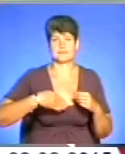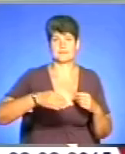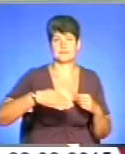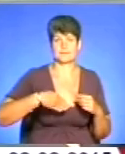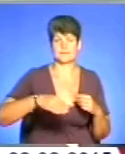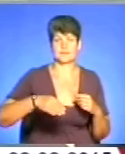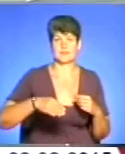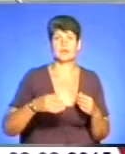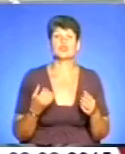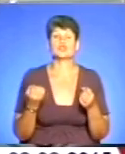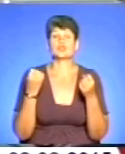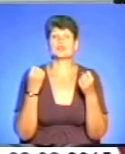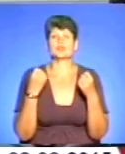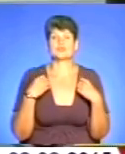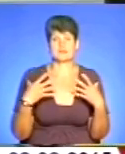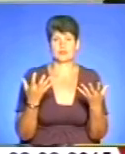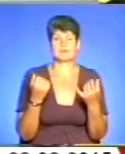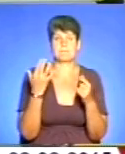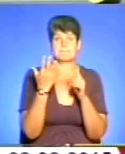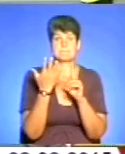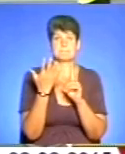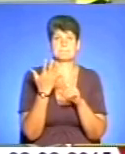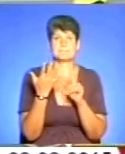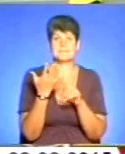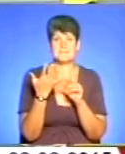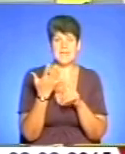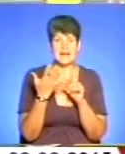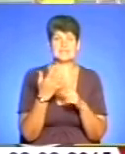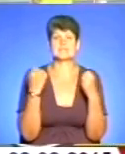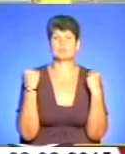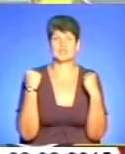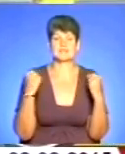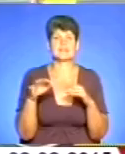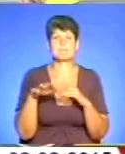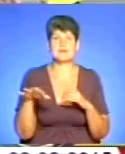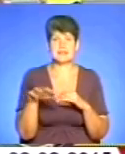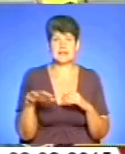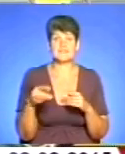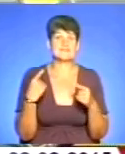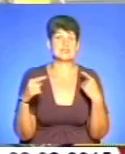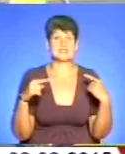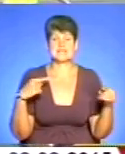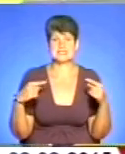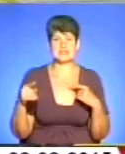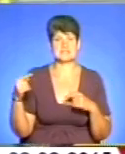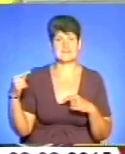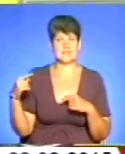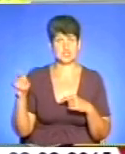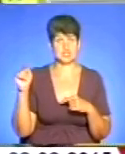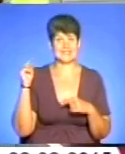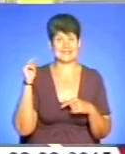міста Тернопіль отримав вже п'ятий такий універсальний спортивний майданчик для всіх ігрових видів спорту, але він відрізняється від попередніх майданчиків тим,